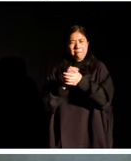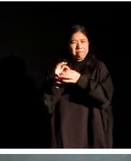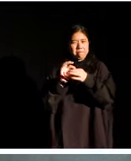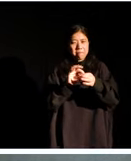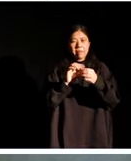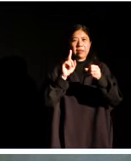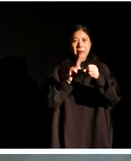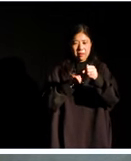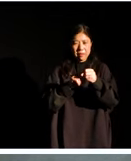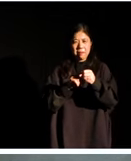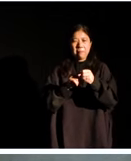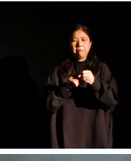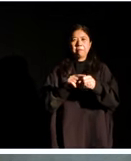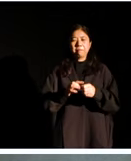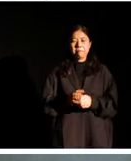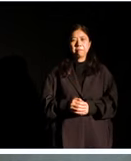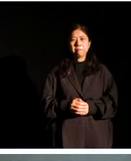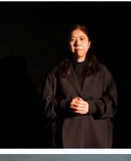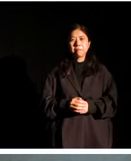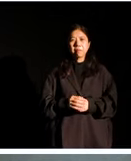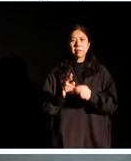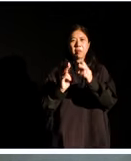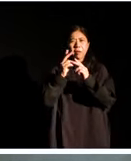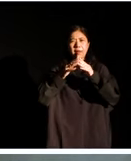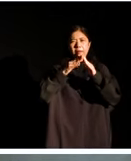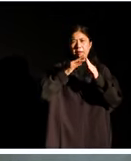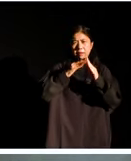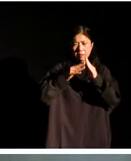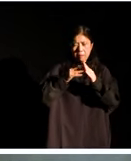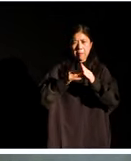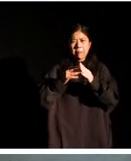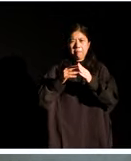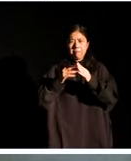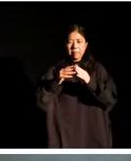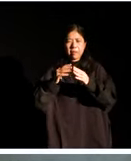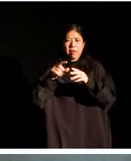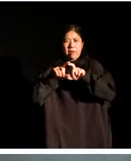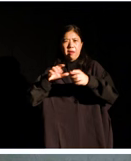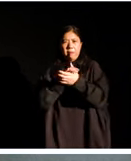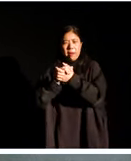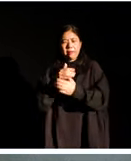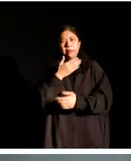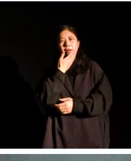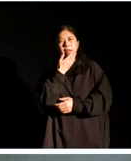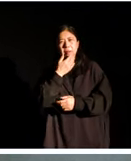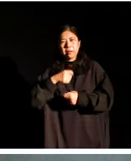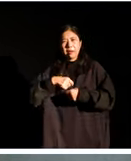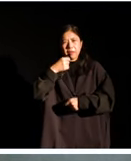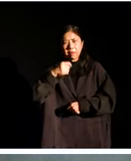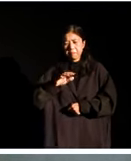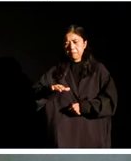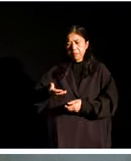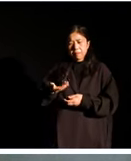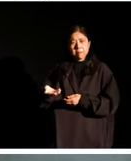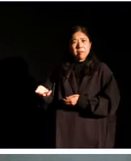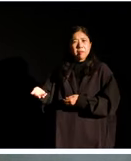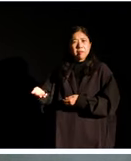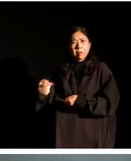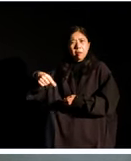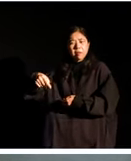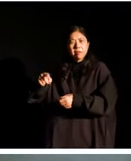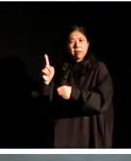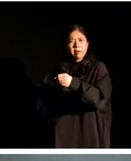に高級平和の確率を目指し沖縄線の実装と教訓平和の尊さを正しく次世代に伝える取り組みを